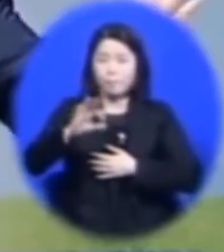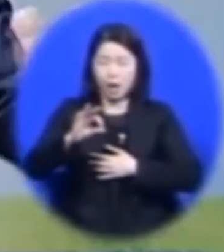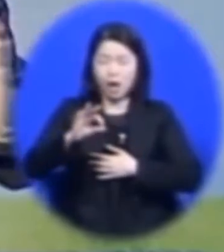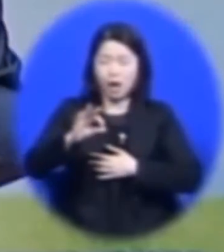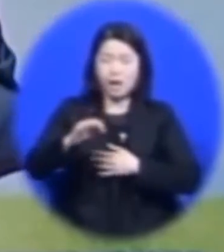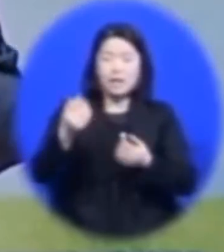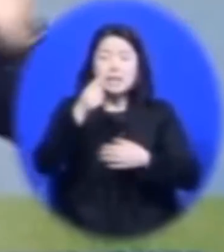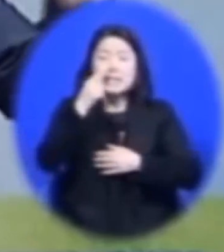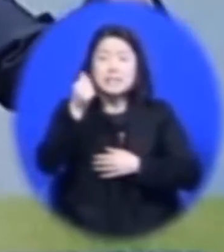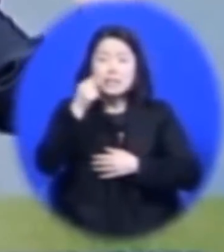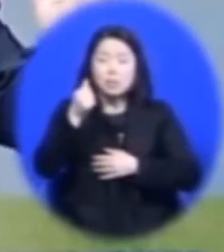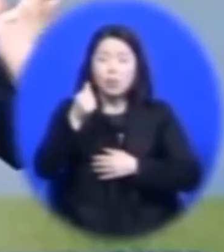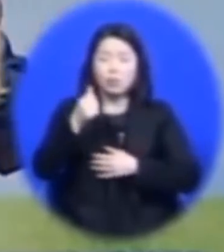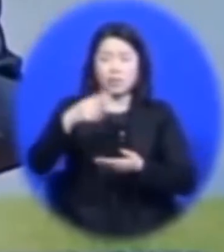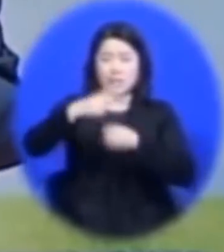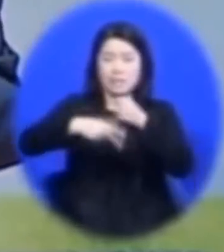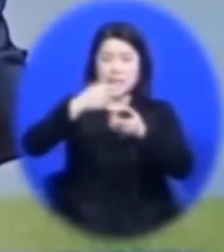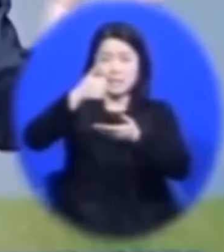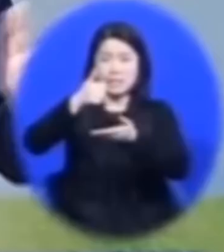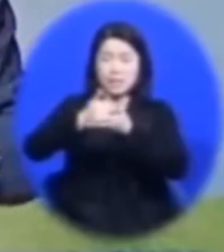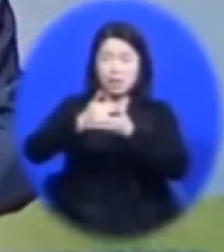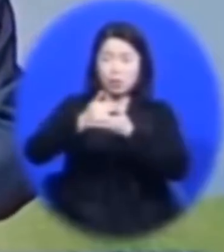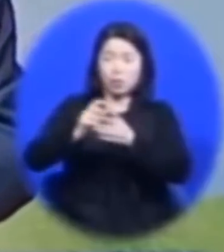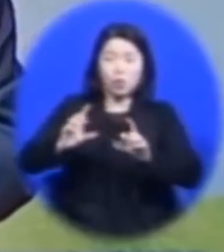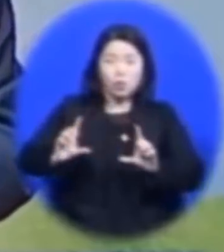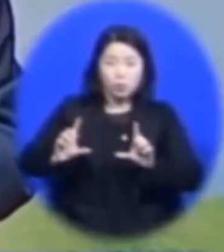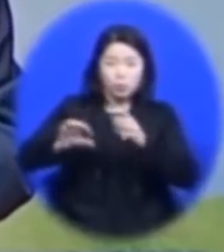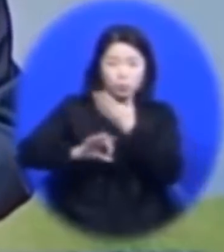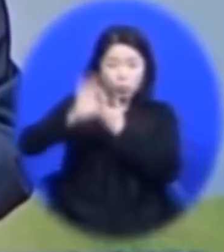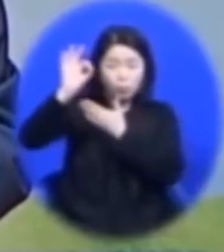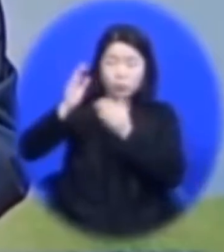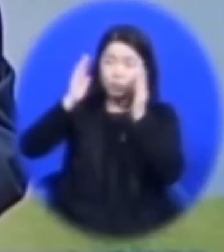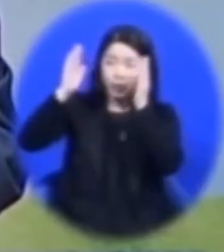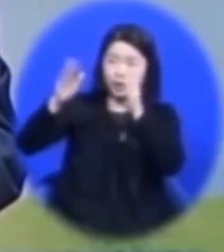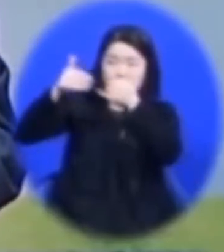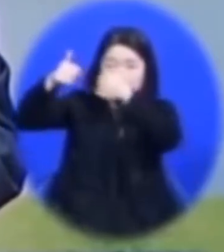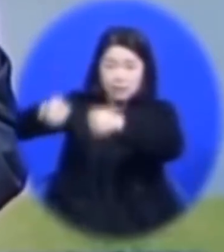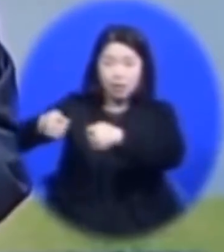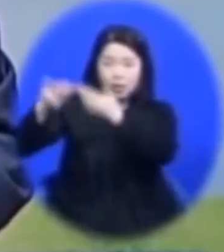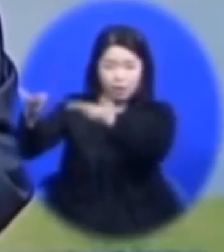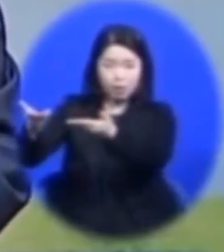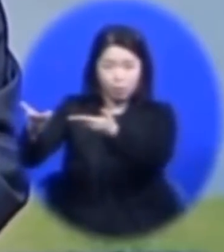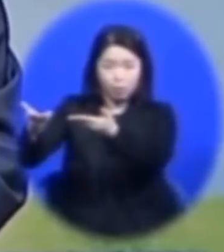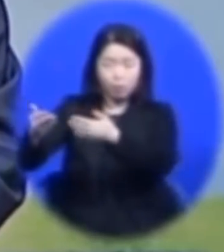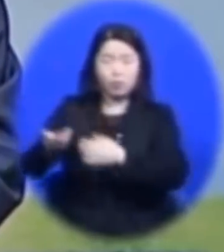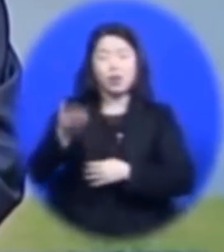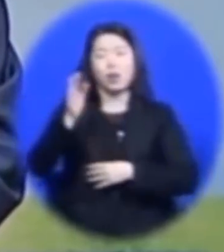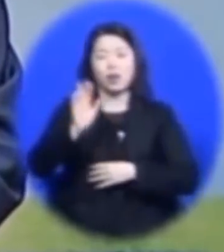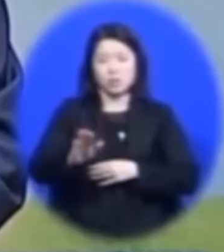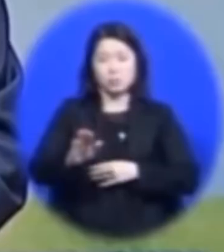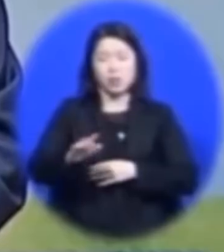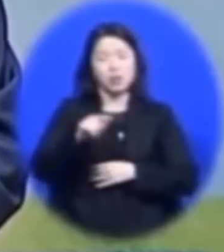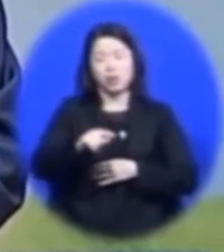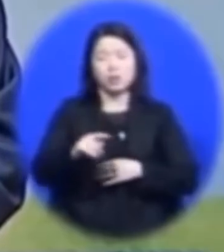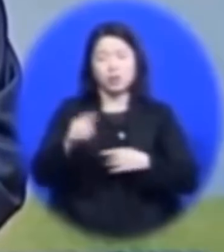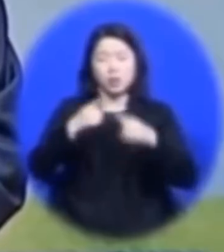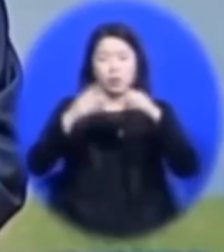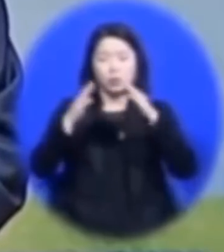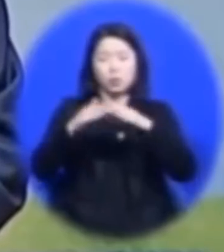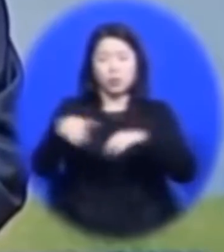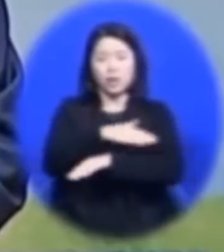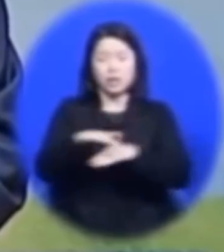신을 향하여 동쪽을 향하여 절을 하라고 합니다 이 아이들은 고개 숙이지